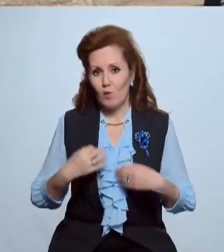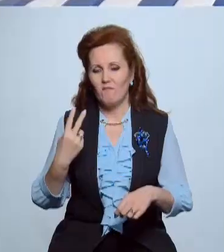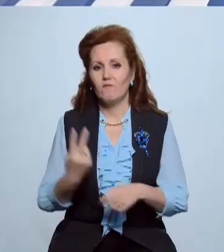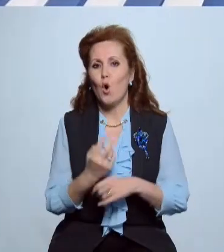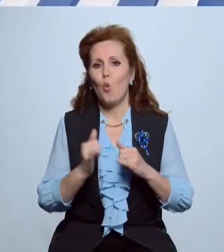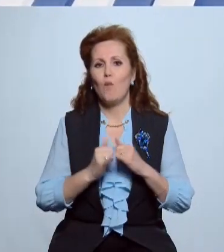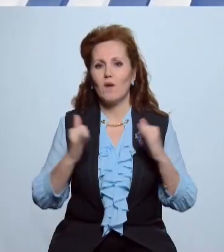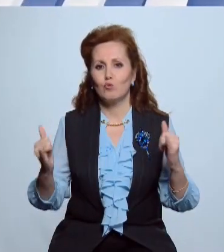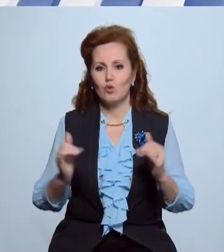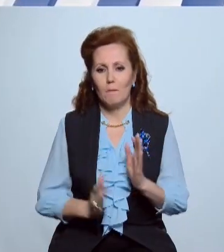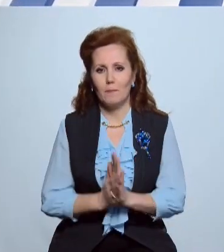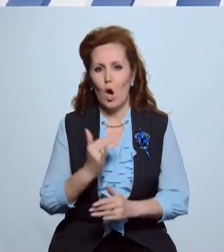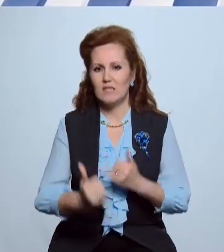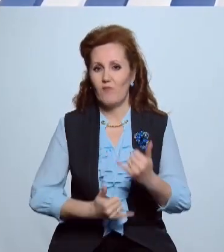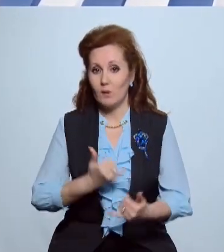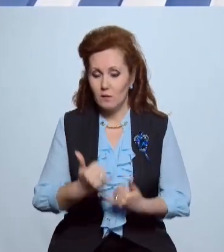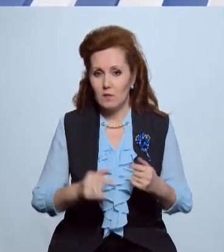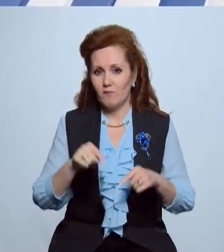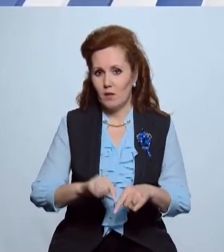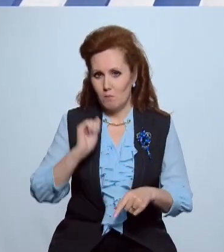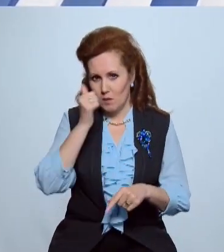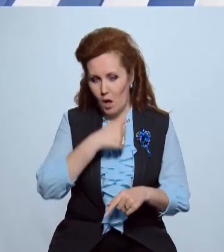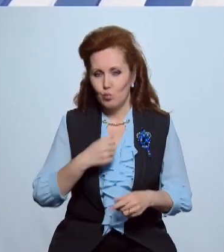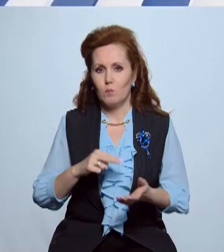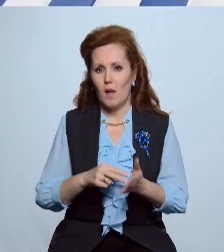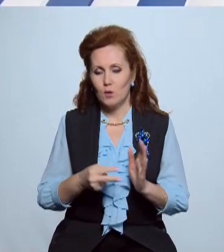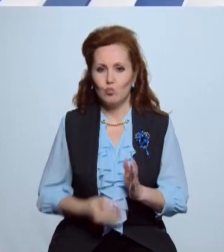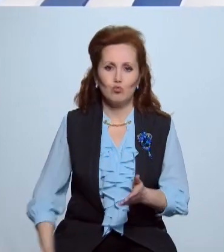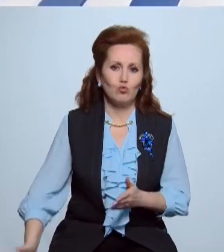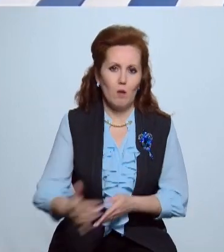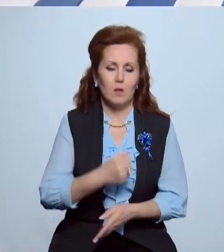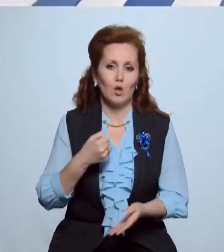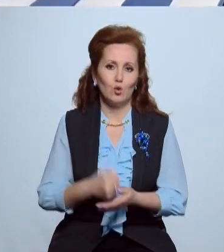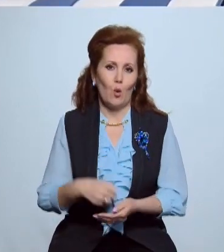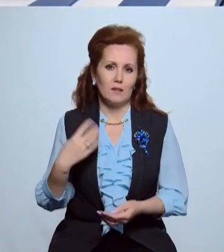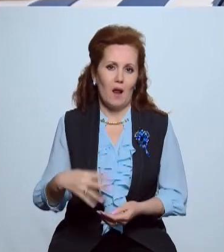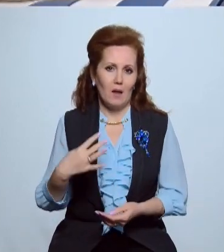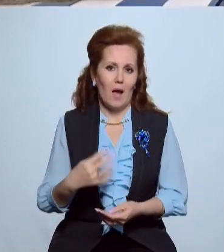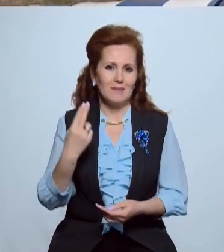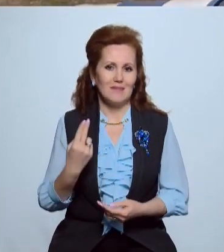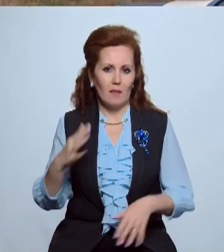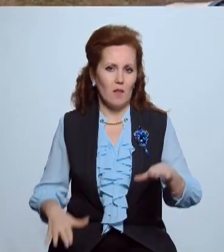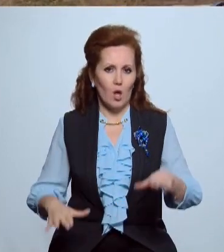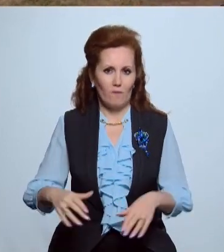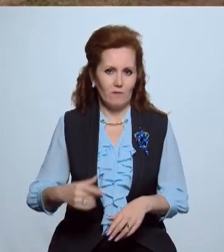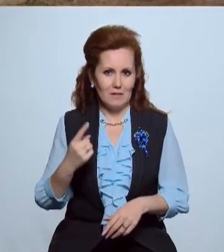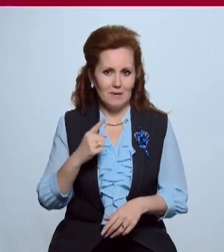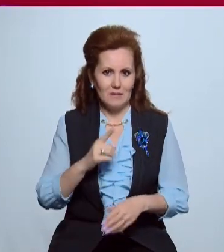вдвое увеличить производительность. В этом году в хозяйстве планируют собрать до 40 центнеров зерна с каждого